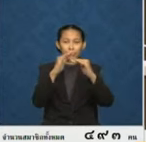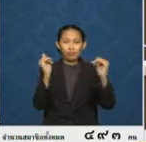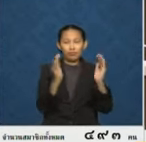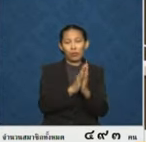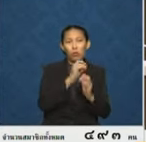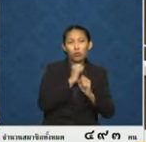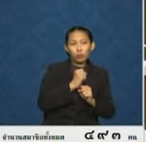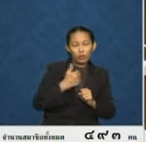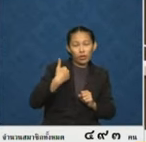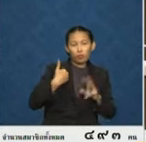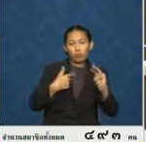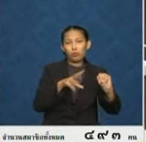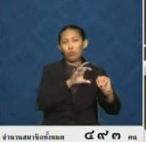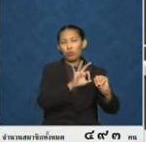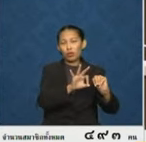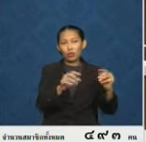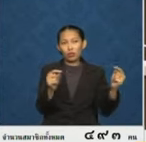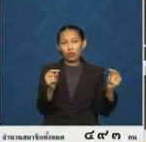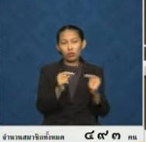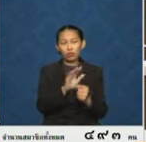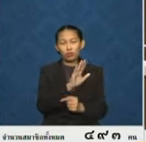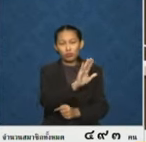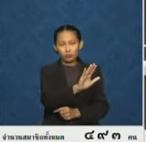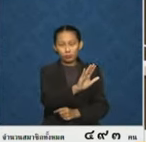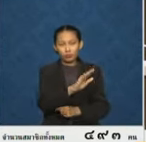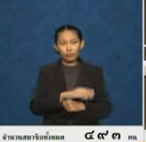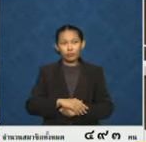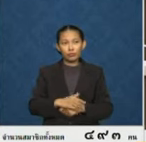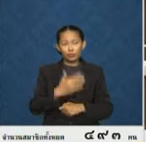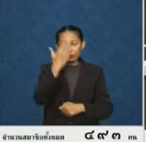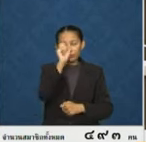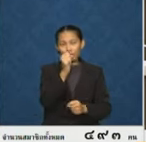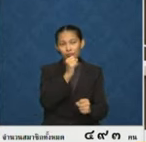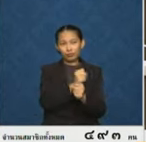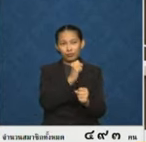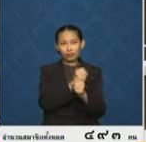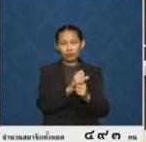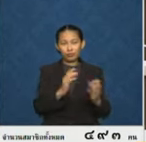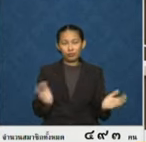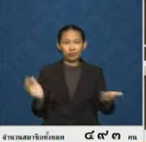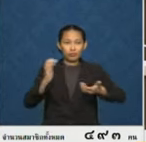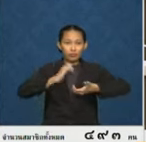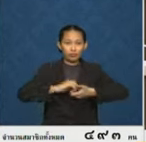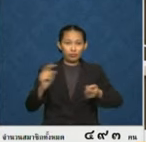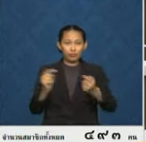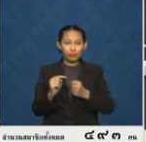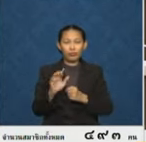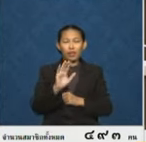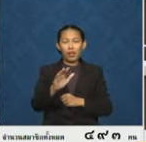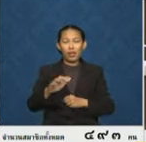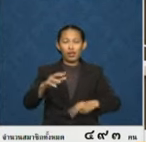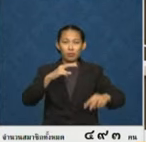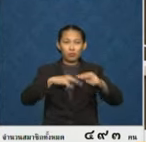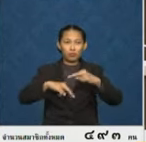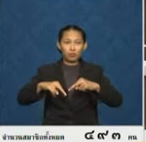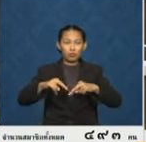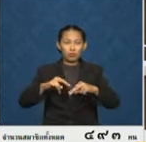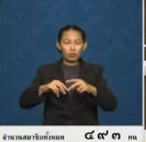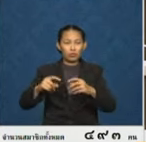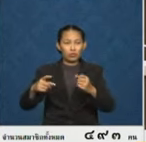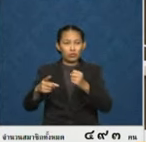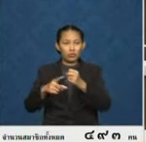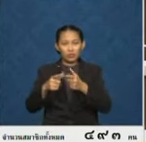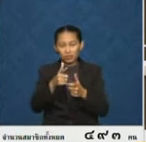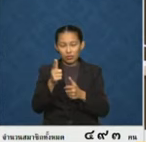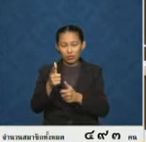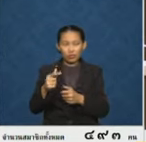พลหมู่ที่ 9ตำบลนาปขออำเภอบางแก้วจังหวัดพัทลุงโดยดำเนินการร่วมกับเขตห้ำล่าสัตว์ป่าทะเลหลวงครับเพื่อเป็นการเฝ้า